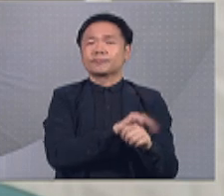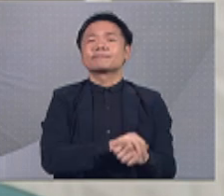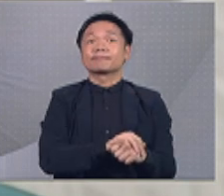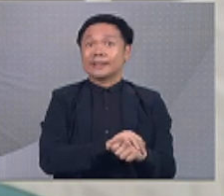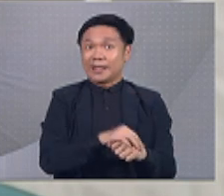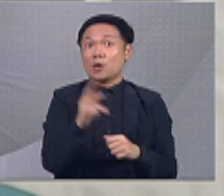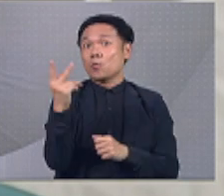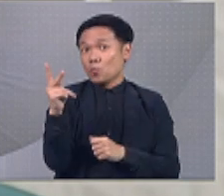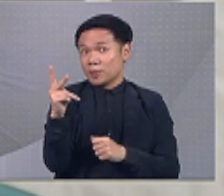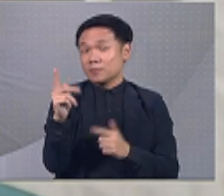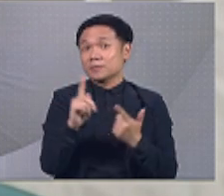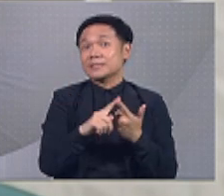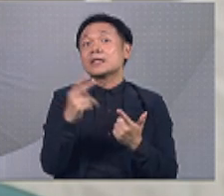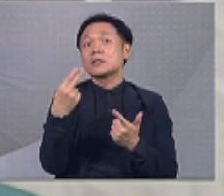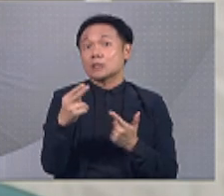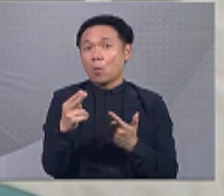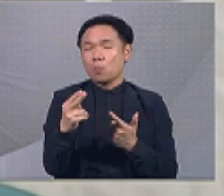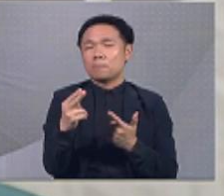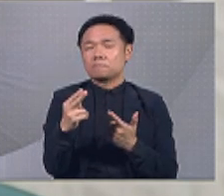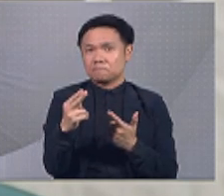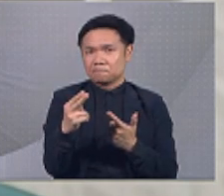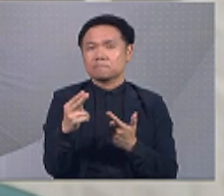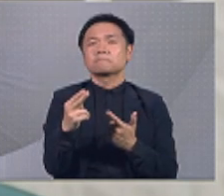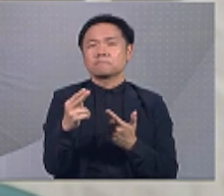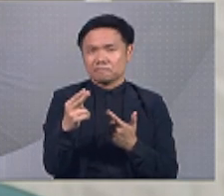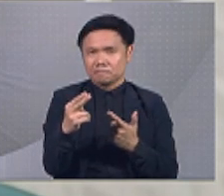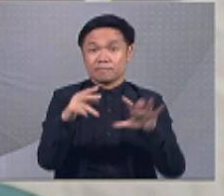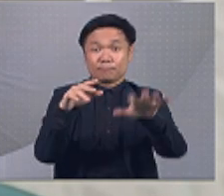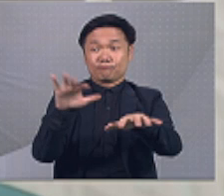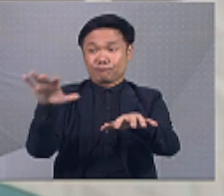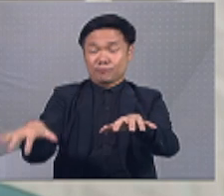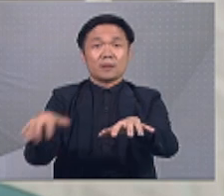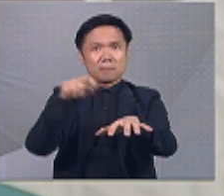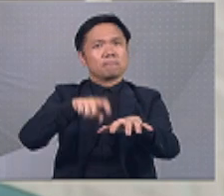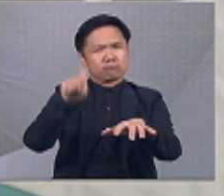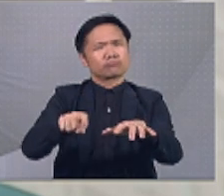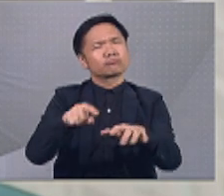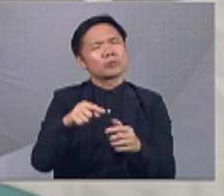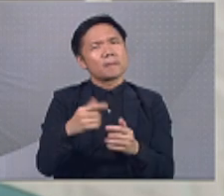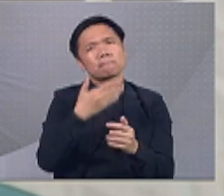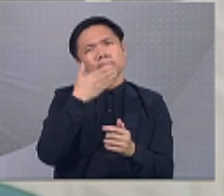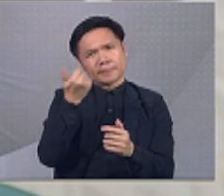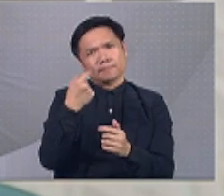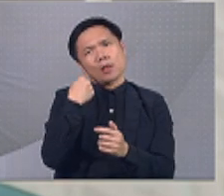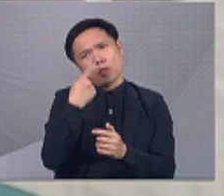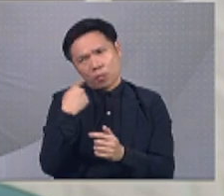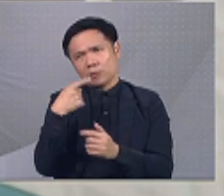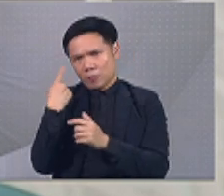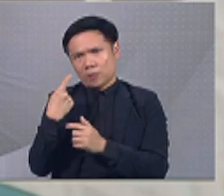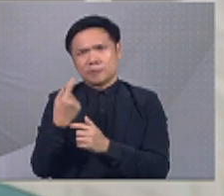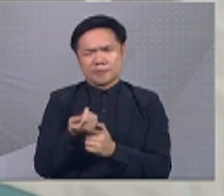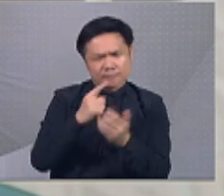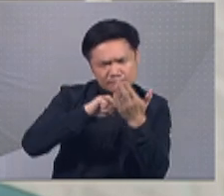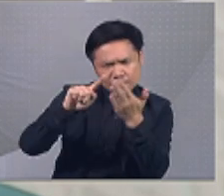Zon kuning dan hijau pula di gelap digalakkan disaring dengan inisiatif majikan masing-masing